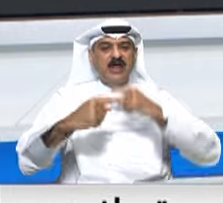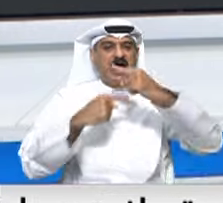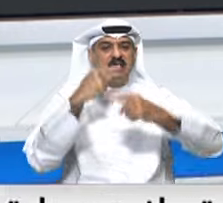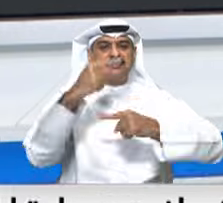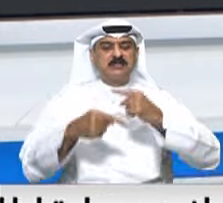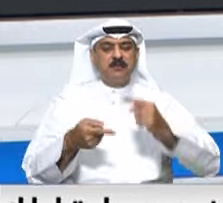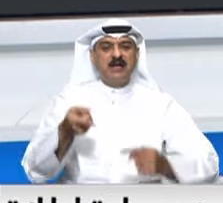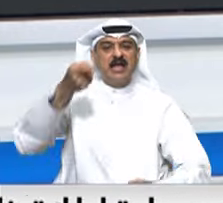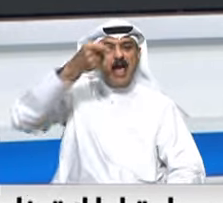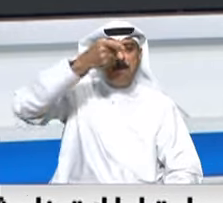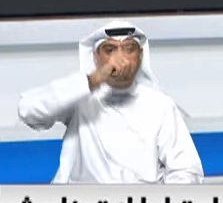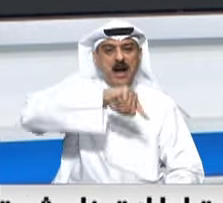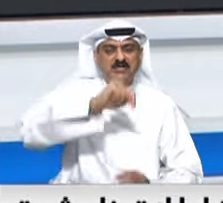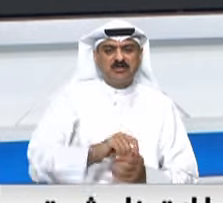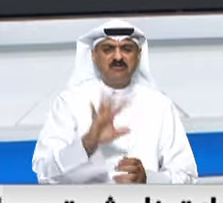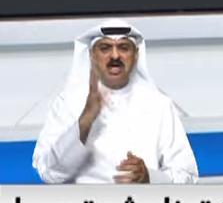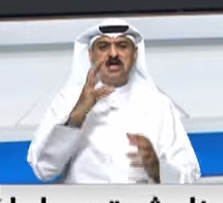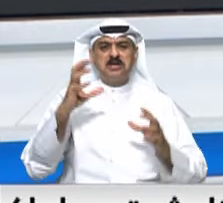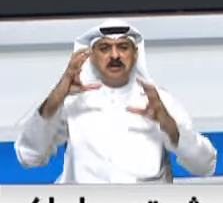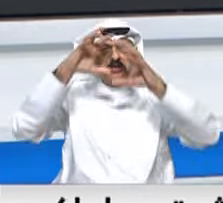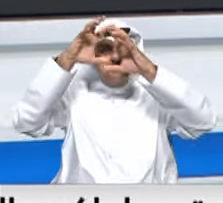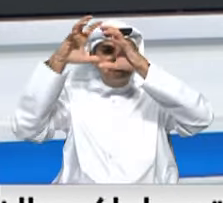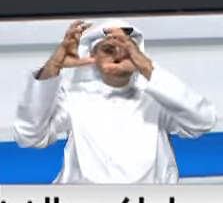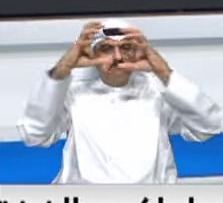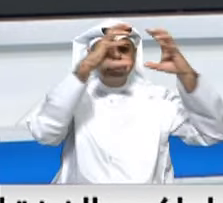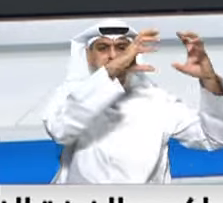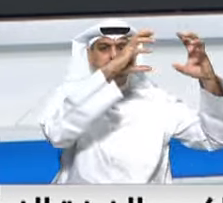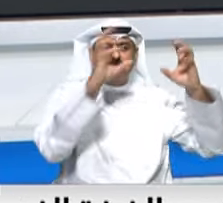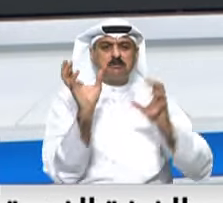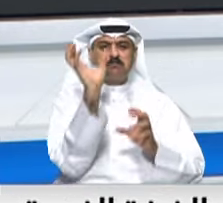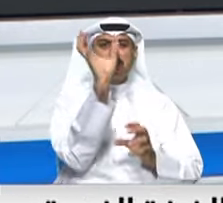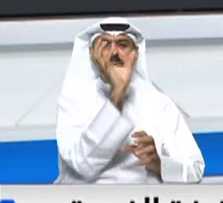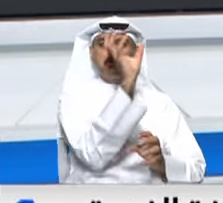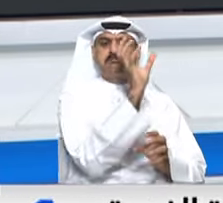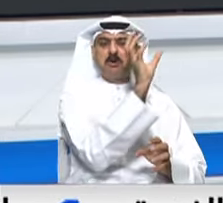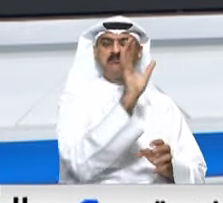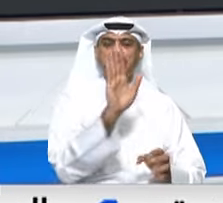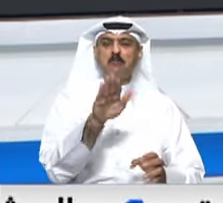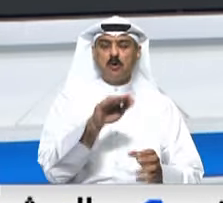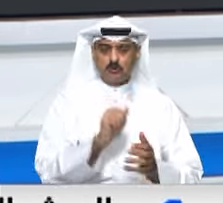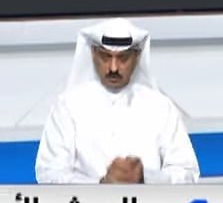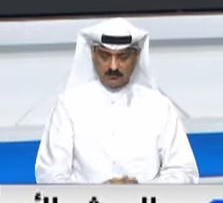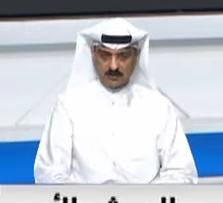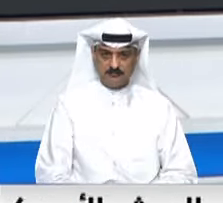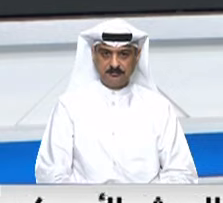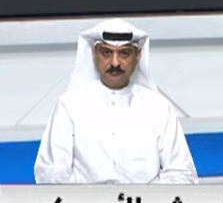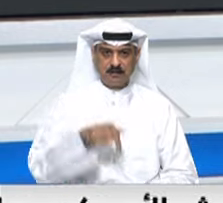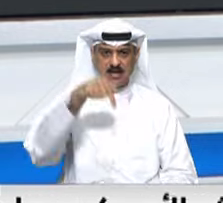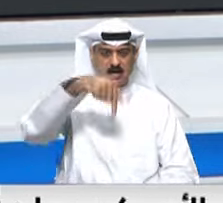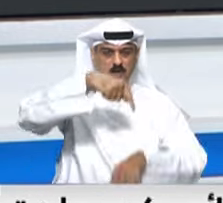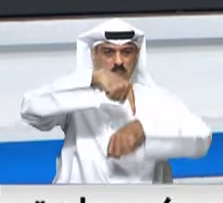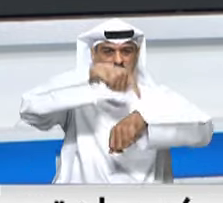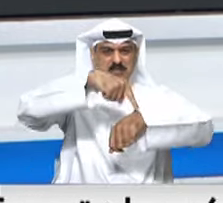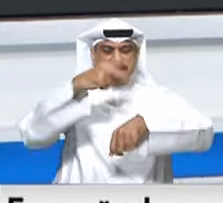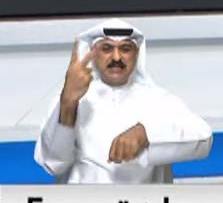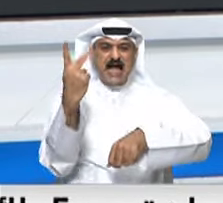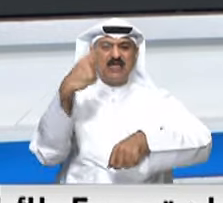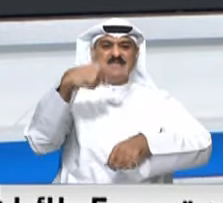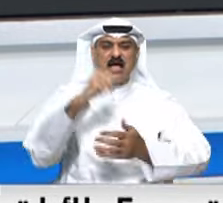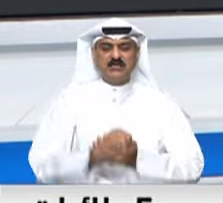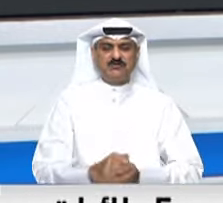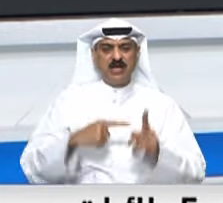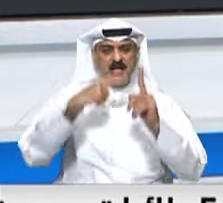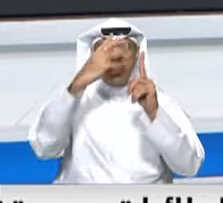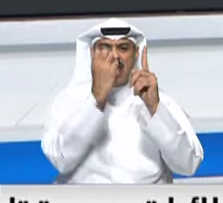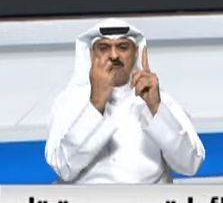الغد من المتوقع عبور لبعض السحب العاليه مساء يوم الغد على بعض المناطق حتى نهايه اليوم للساعه 12 تقريبا درجات الحراره تتراوح